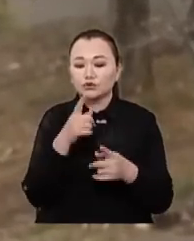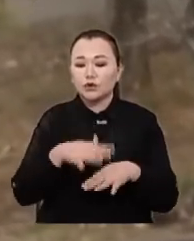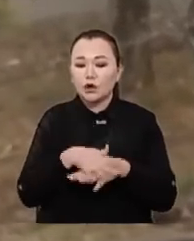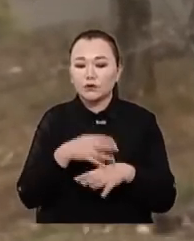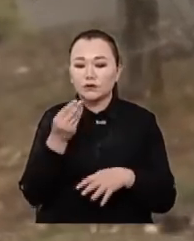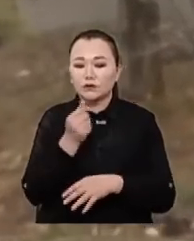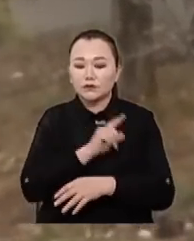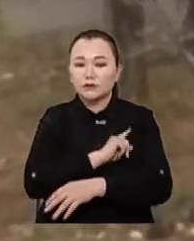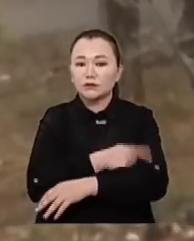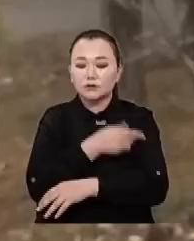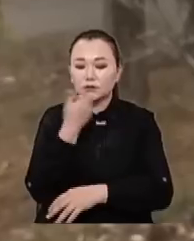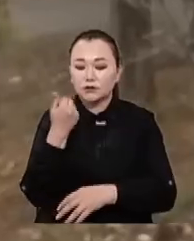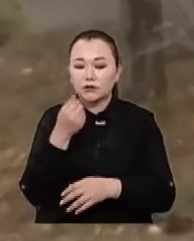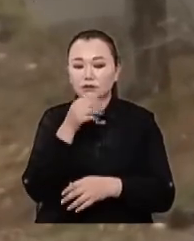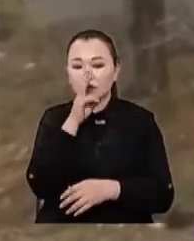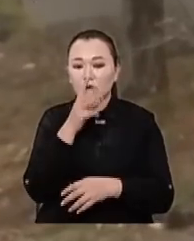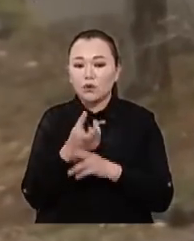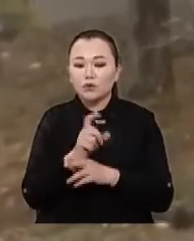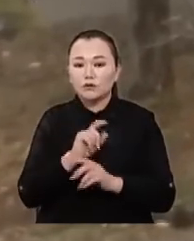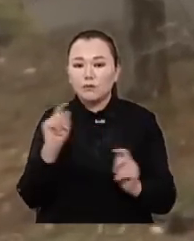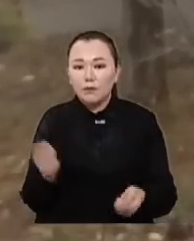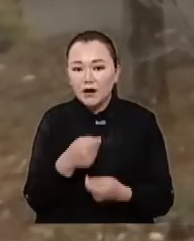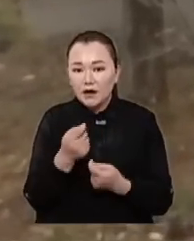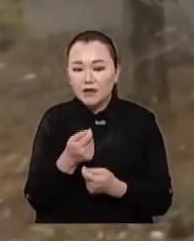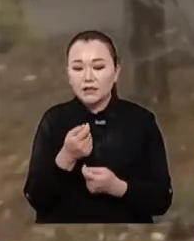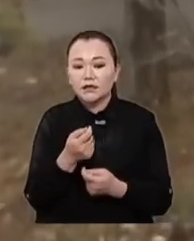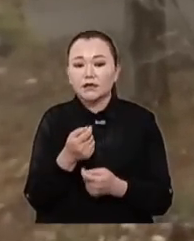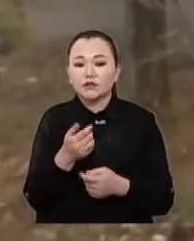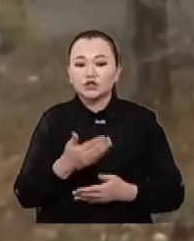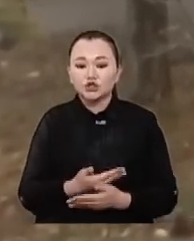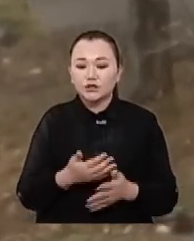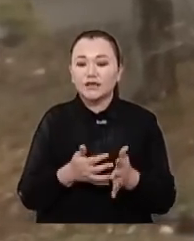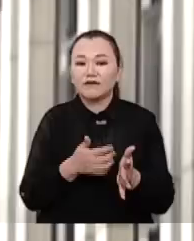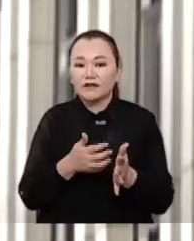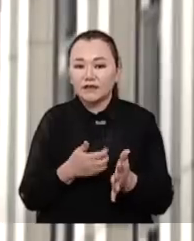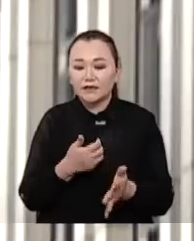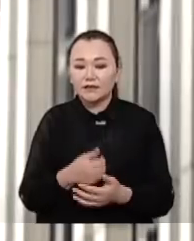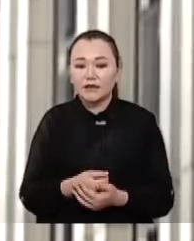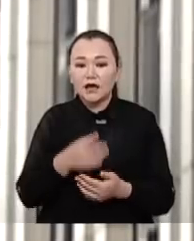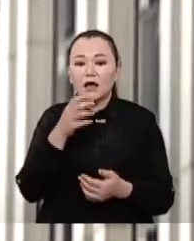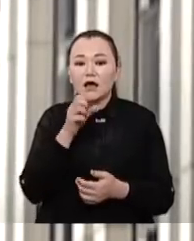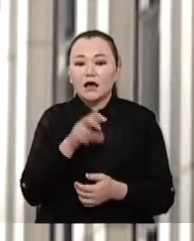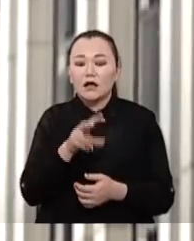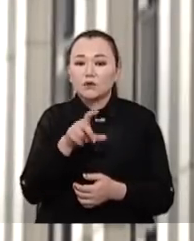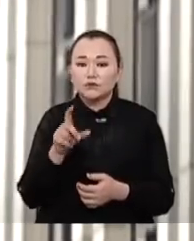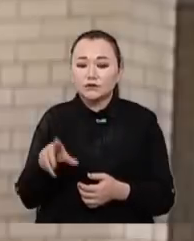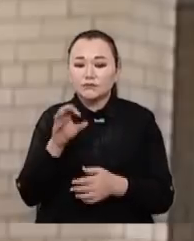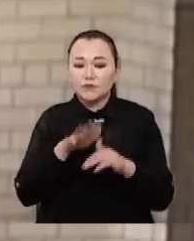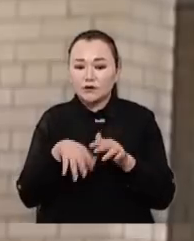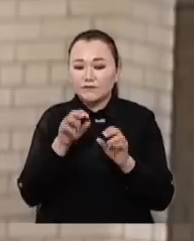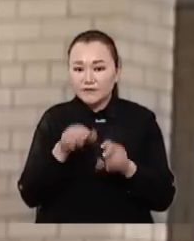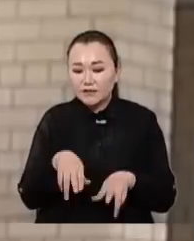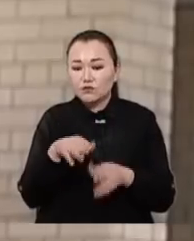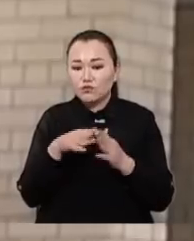халықтың қолжетімсіз. Жалақылары өте аз, күнкөріске жетпейді. Ал мамандар қазір көпшіліктің үй